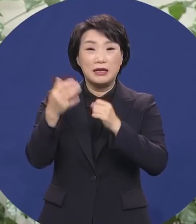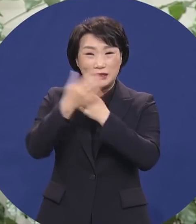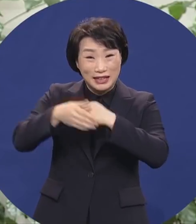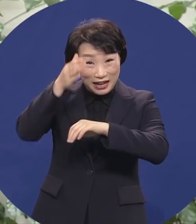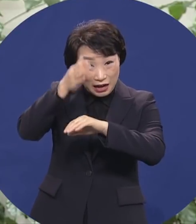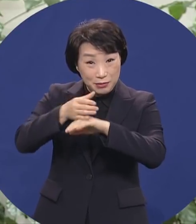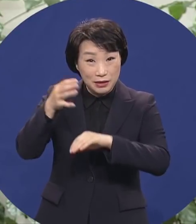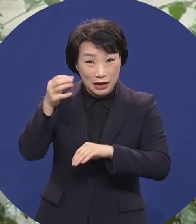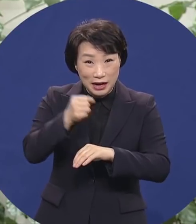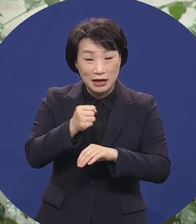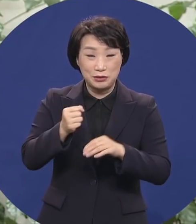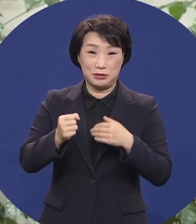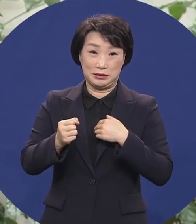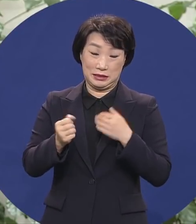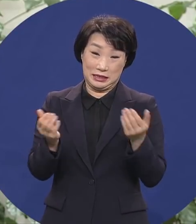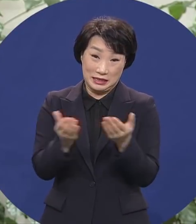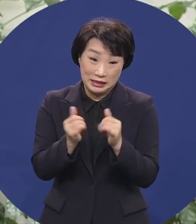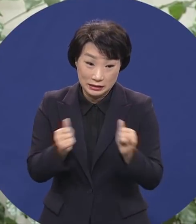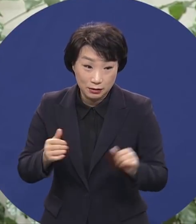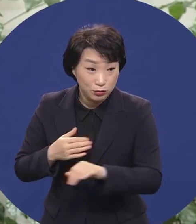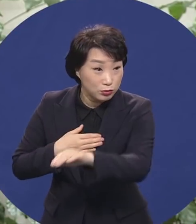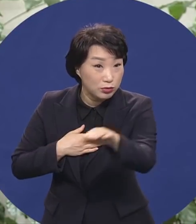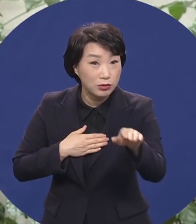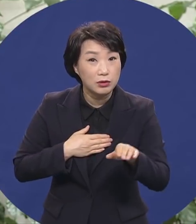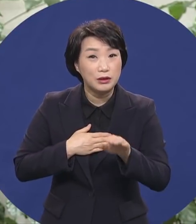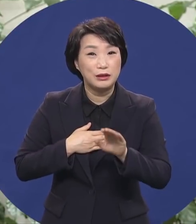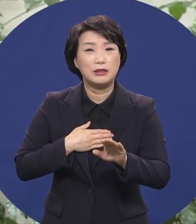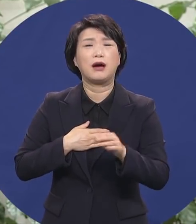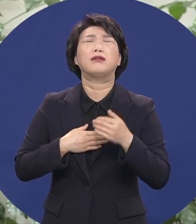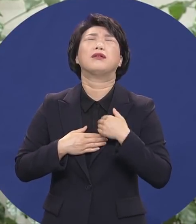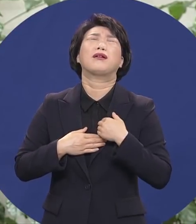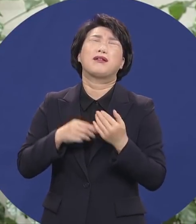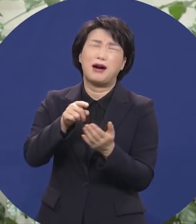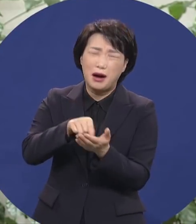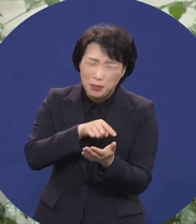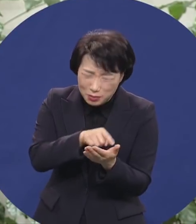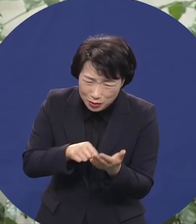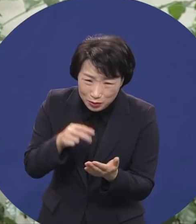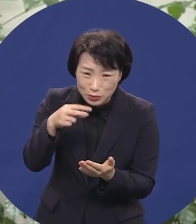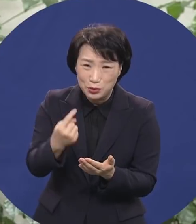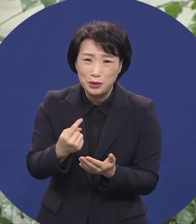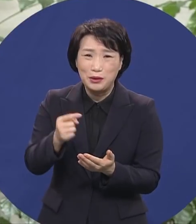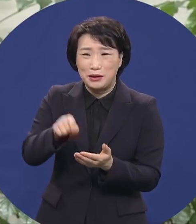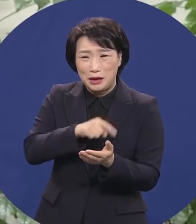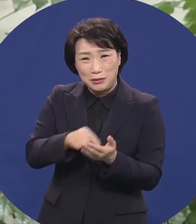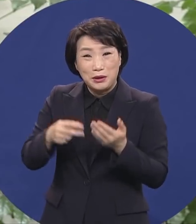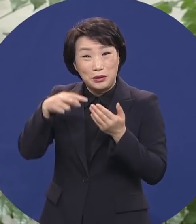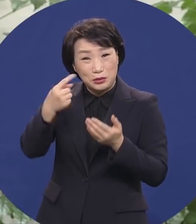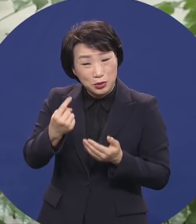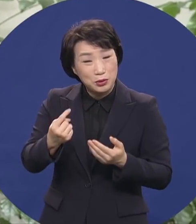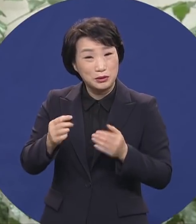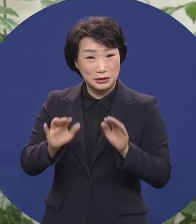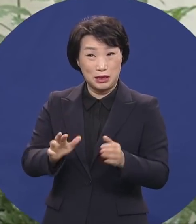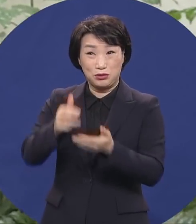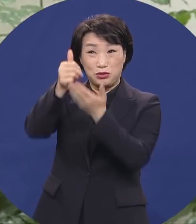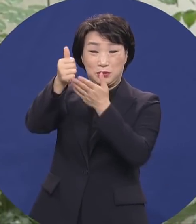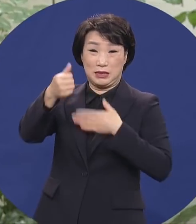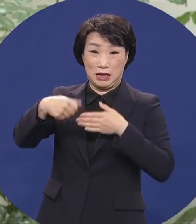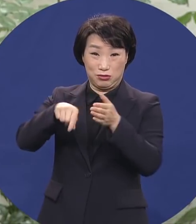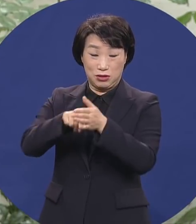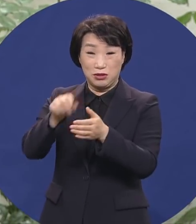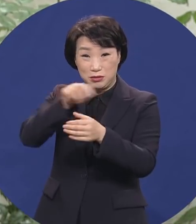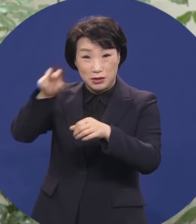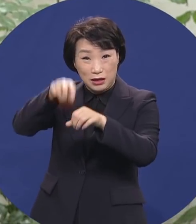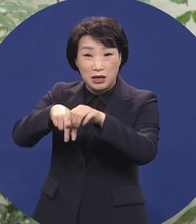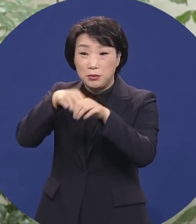감사해서 사역하는 사람들은 내가 갚아도 주님이 나 위에 피